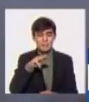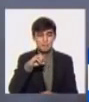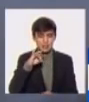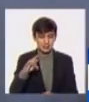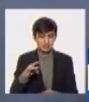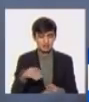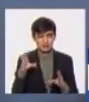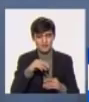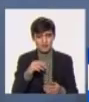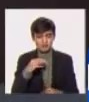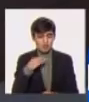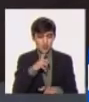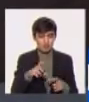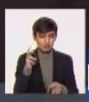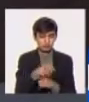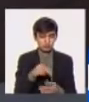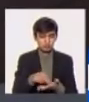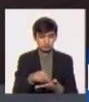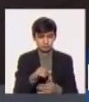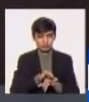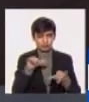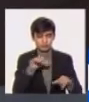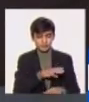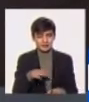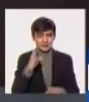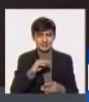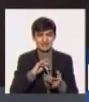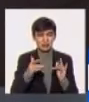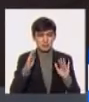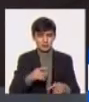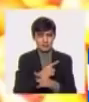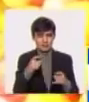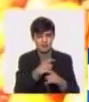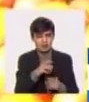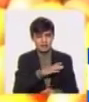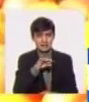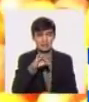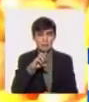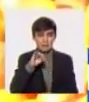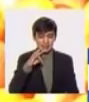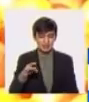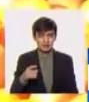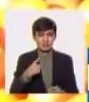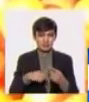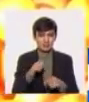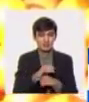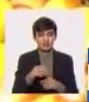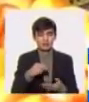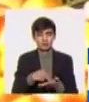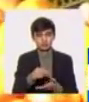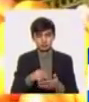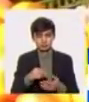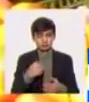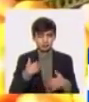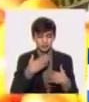такой ажиотажный спрос. Популярным корень стал после рассылки в мессенджерах. Прежний завоз имбиря скупили, а вот с новыми продавцы не спешат.